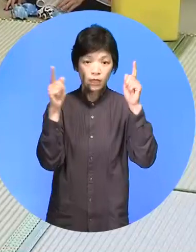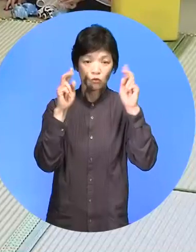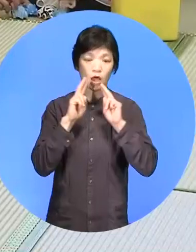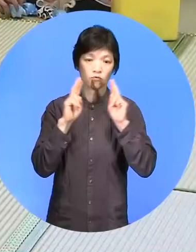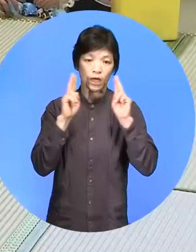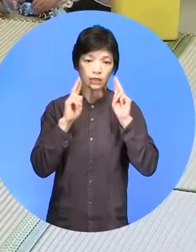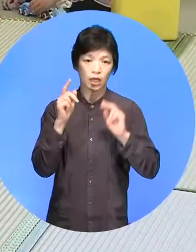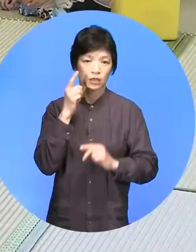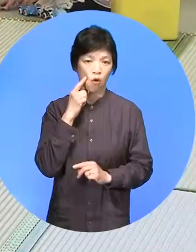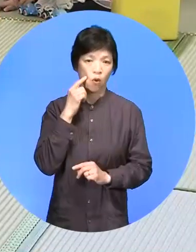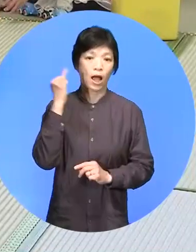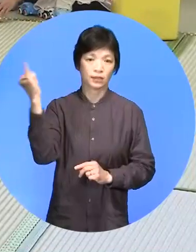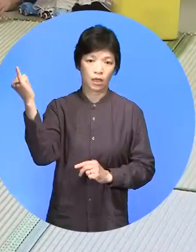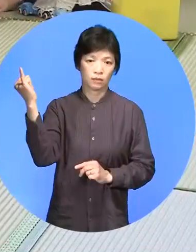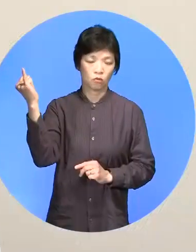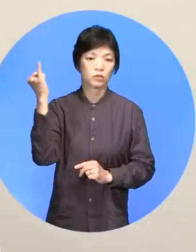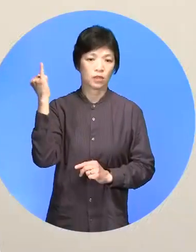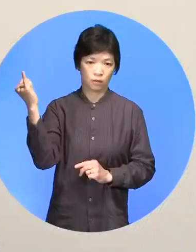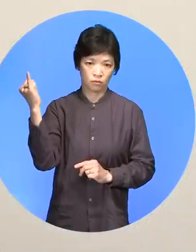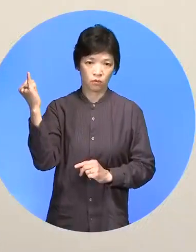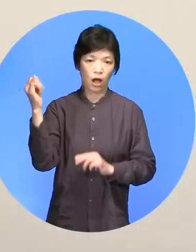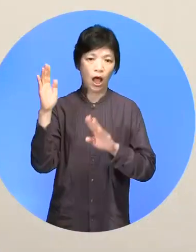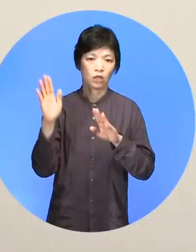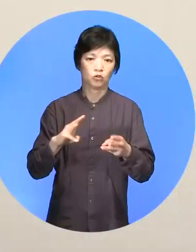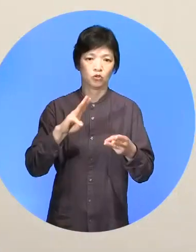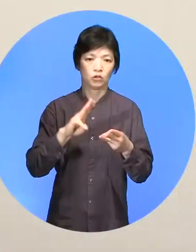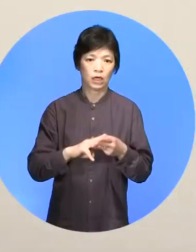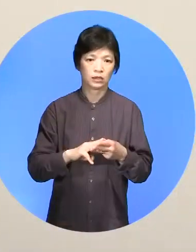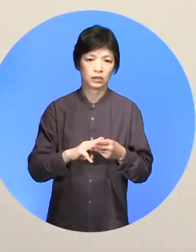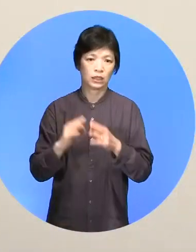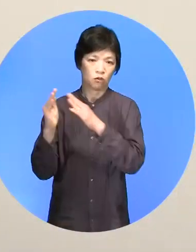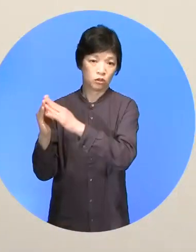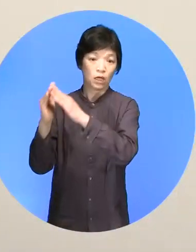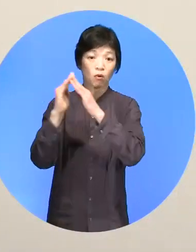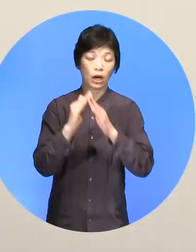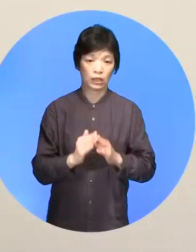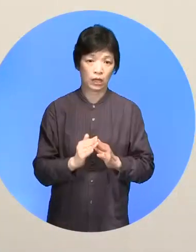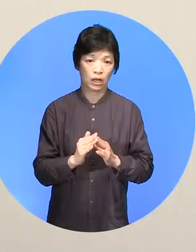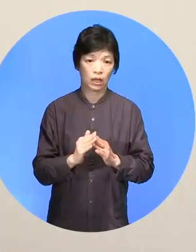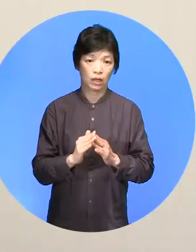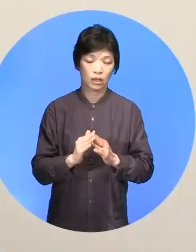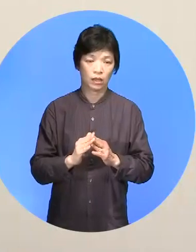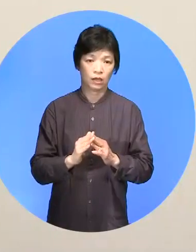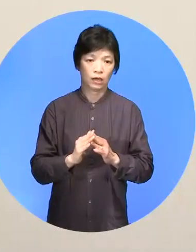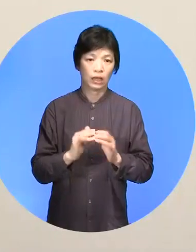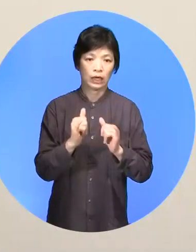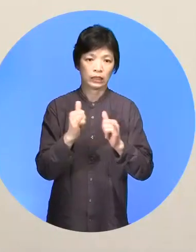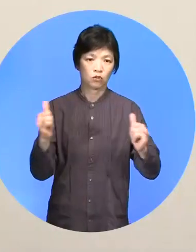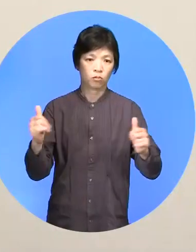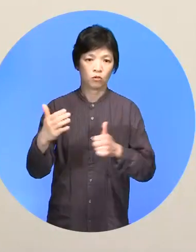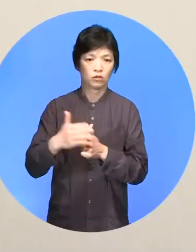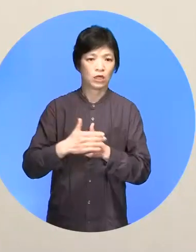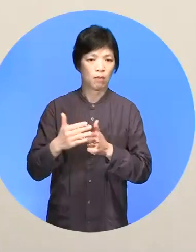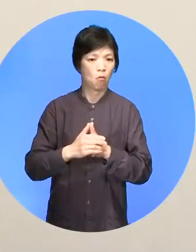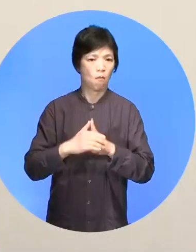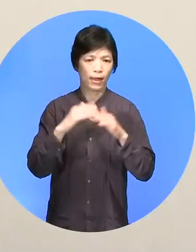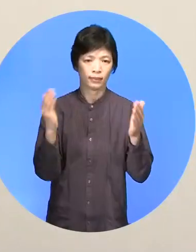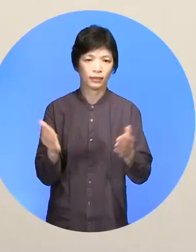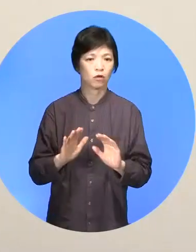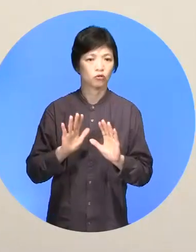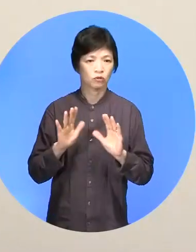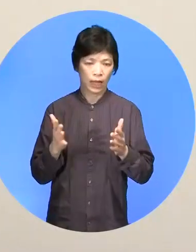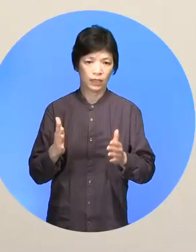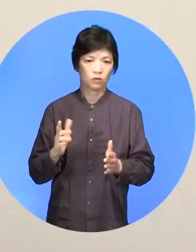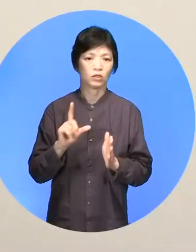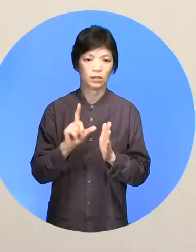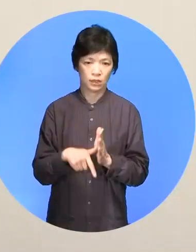が一人で吹田市に引っ越してこられて、で本当にいろんな方にですね、支援もないところでこののびのび子育てプラザを